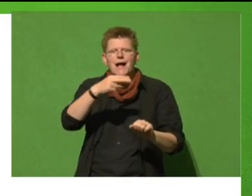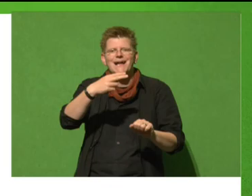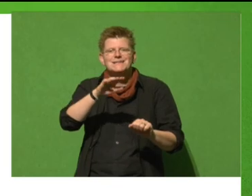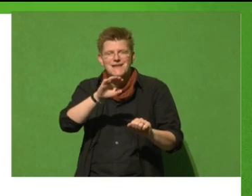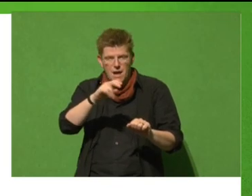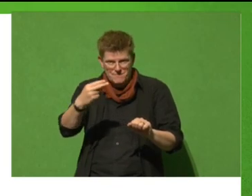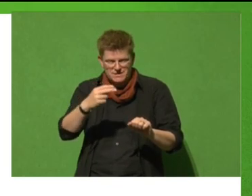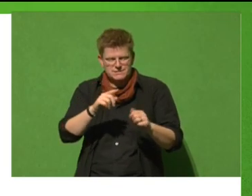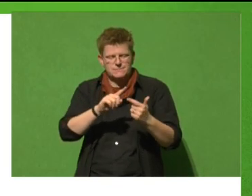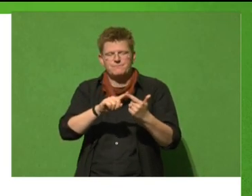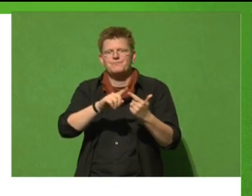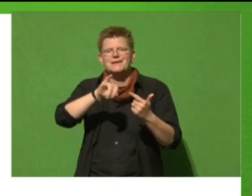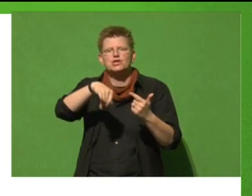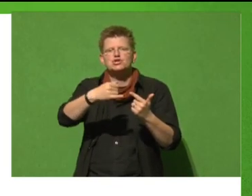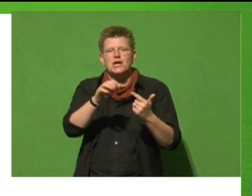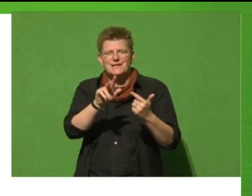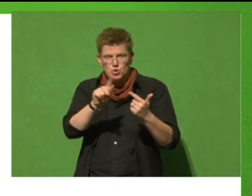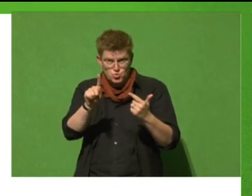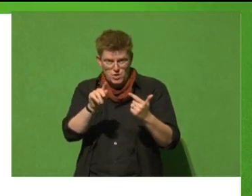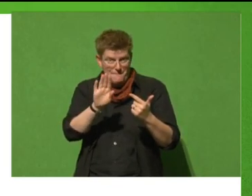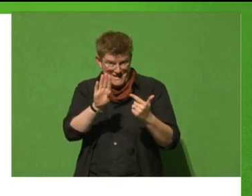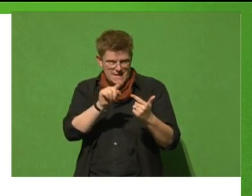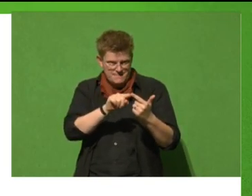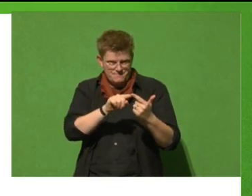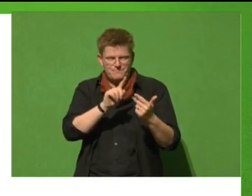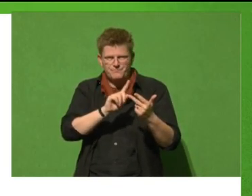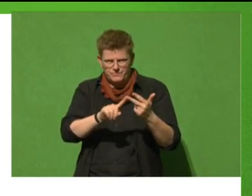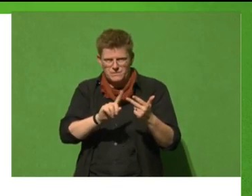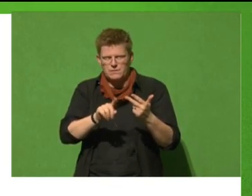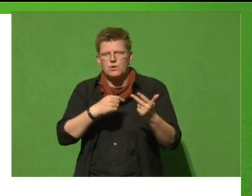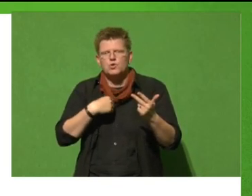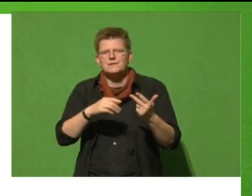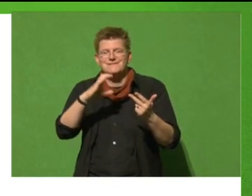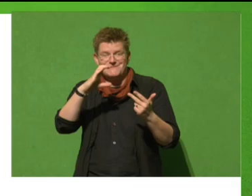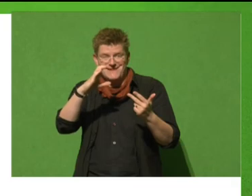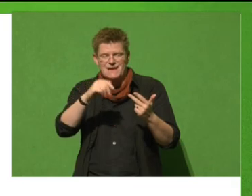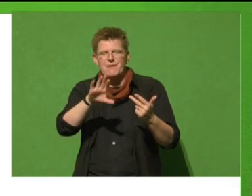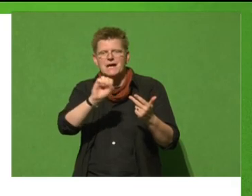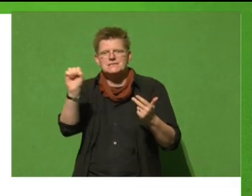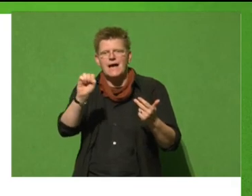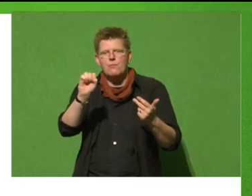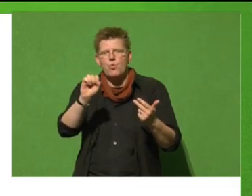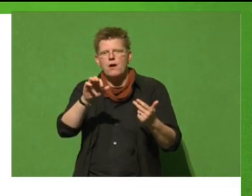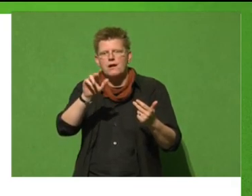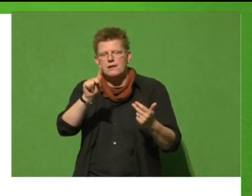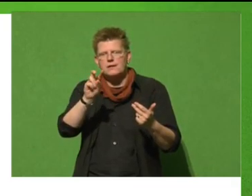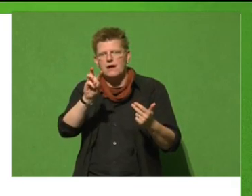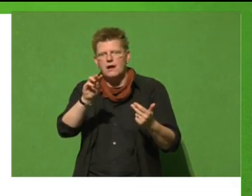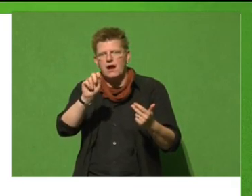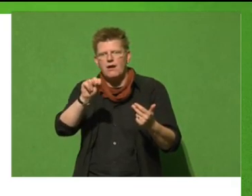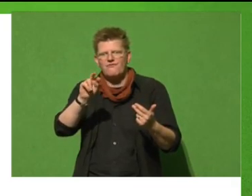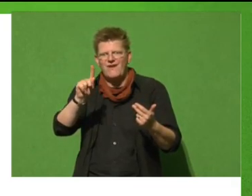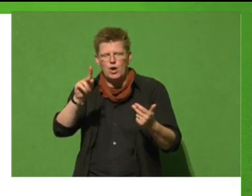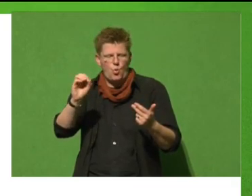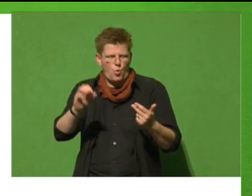Jenny Krüger, C für Samuel Wankwo. Auf Stimmzettel 15 bis zu